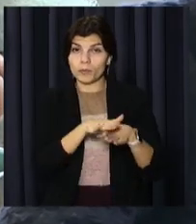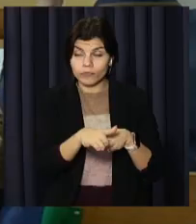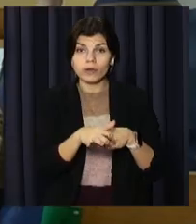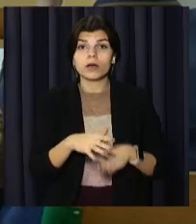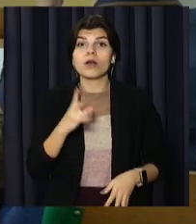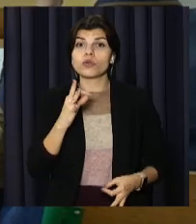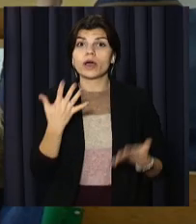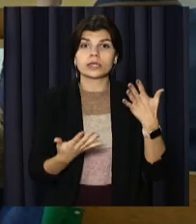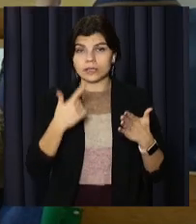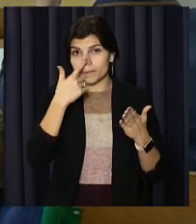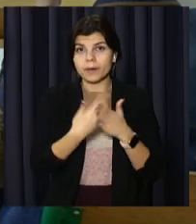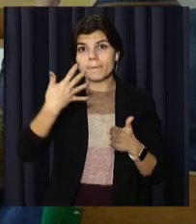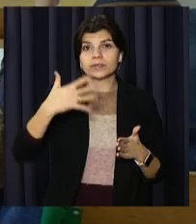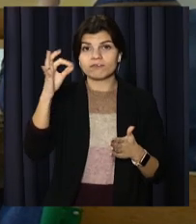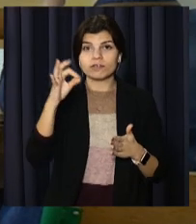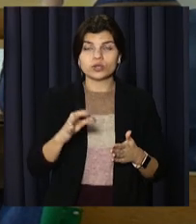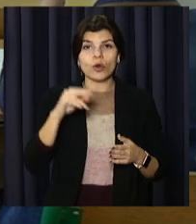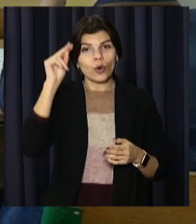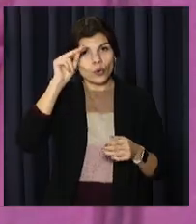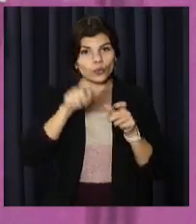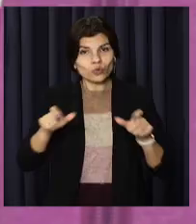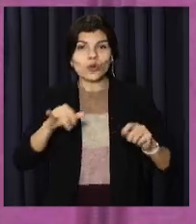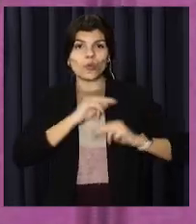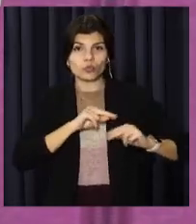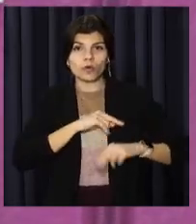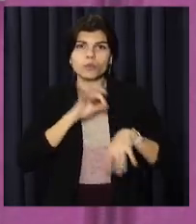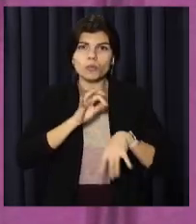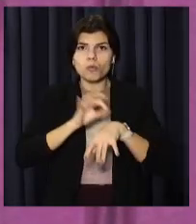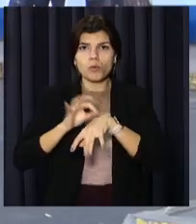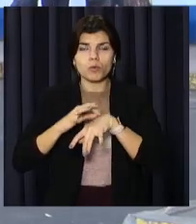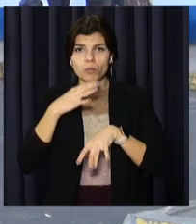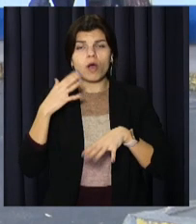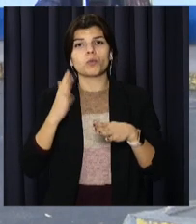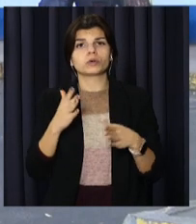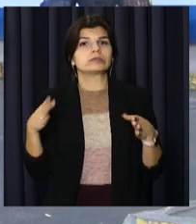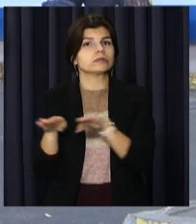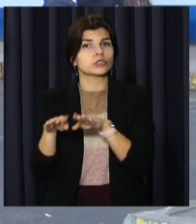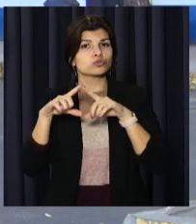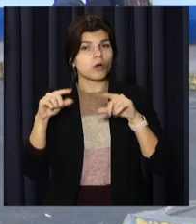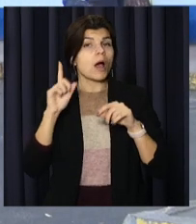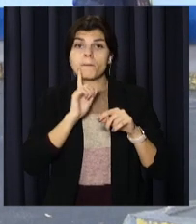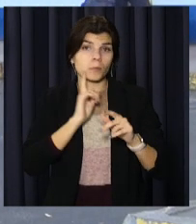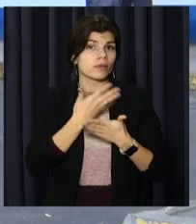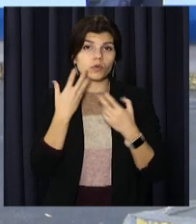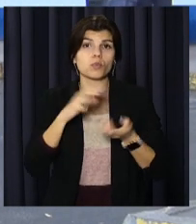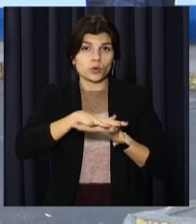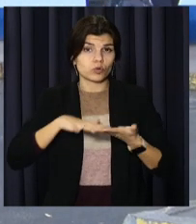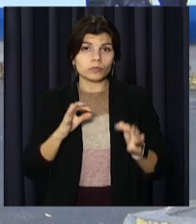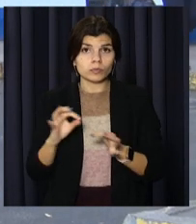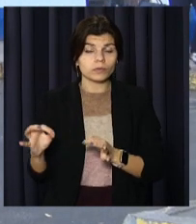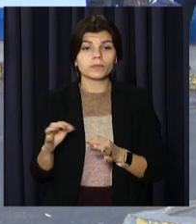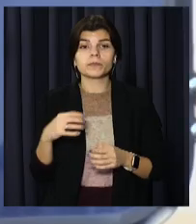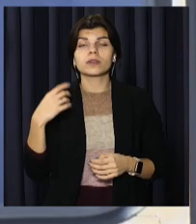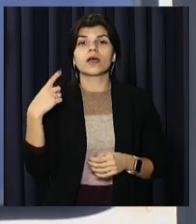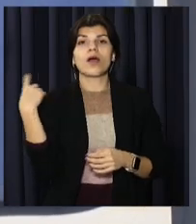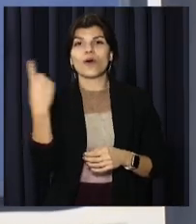самоізоляцію потраплять понад 50% учнів та співробітників. Крім того, в жовтій зоні під забороною масові заходи, а